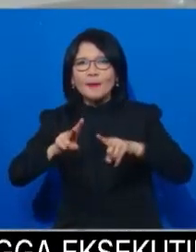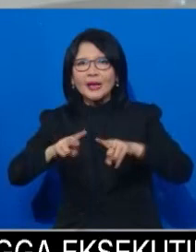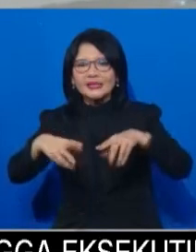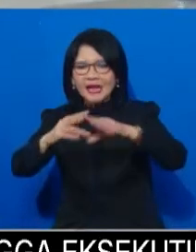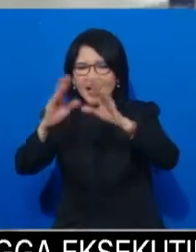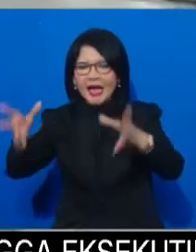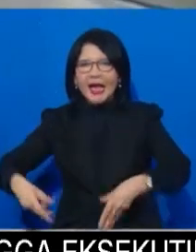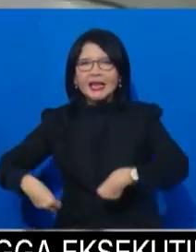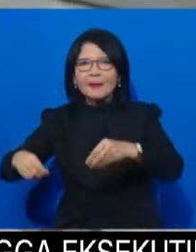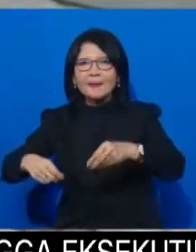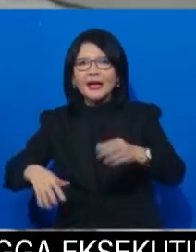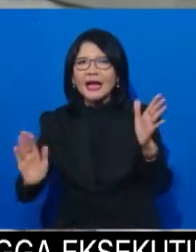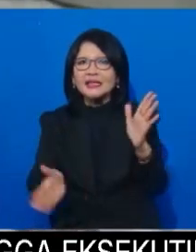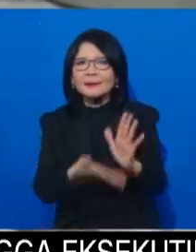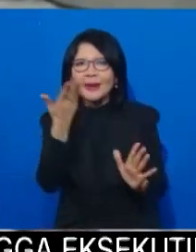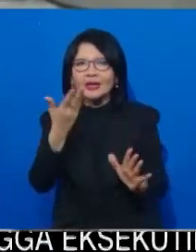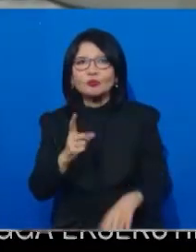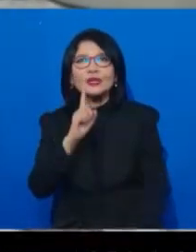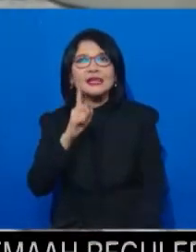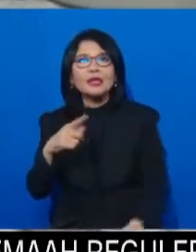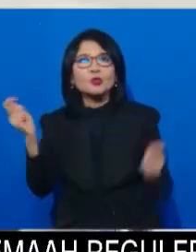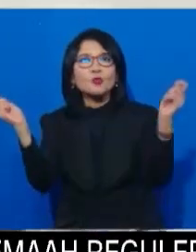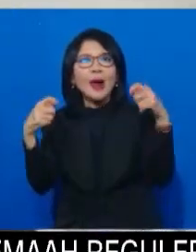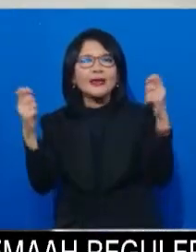dibutuhkan untuk menyelesaikan 1 buah wayang.